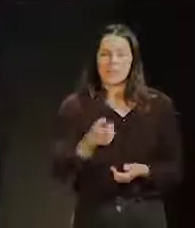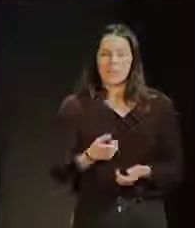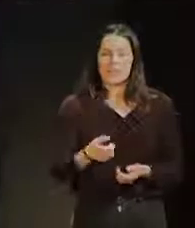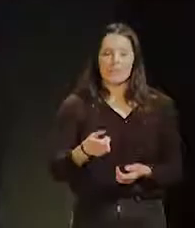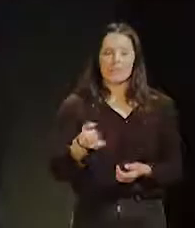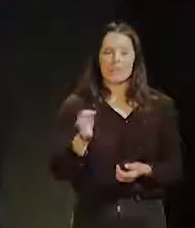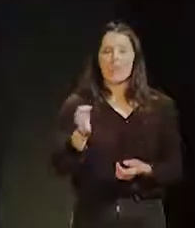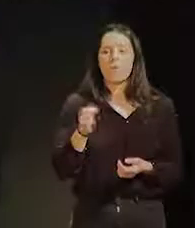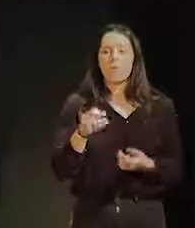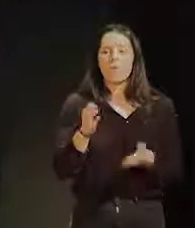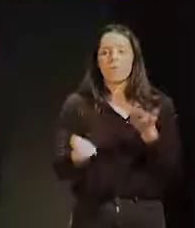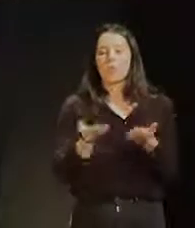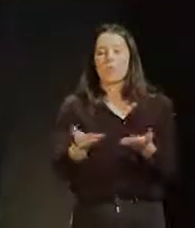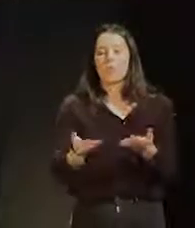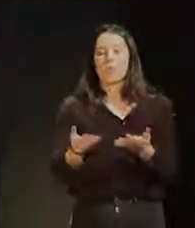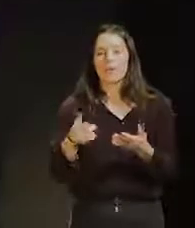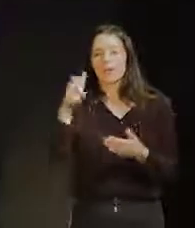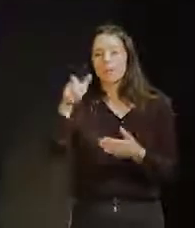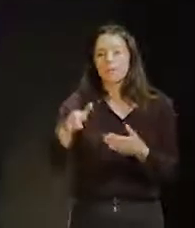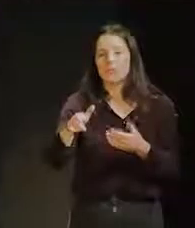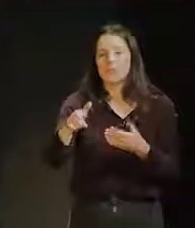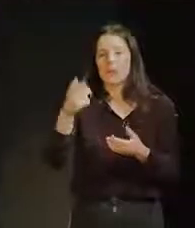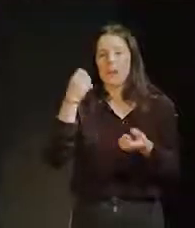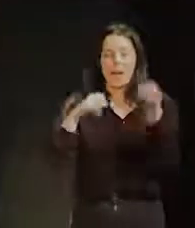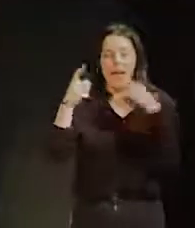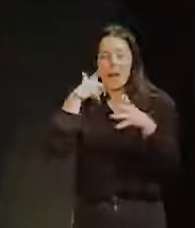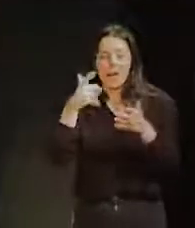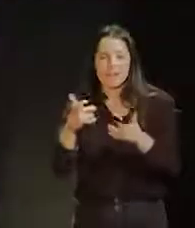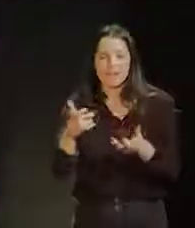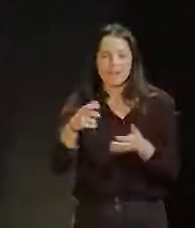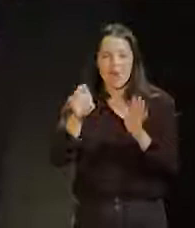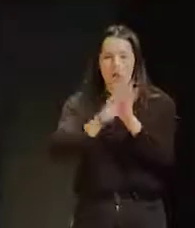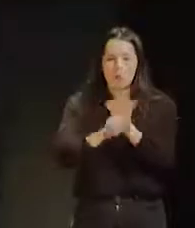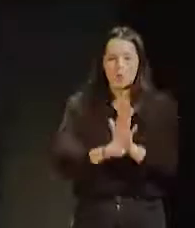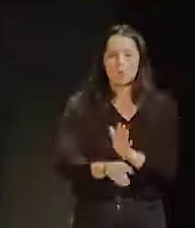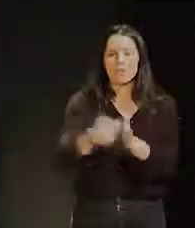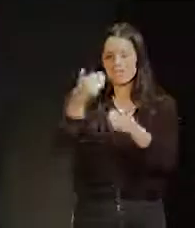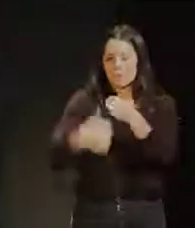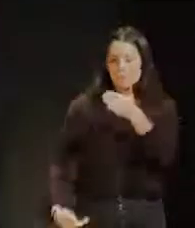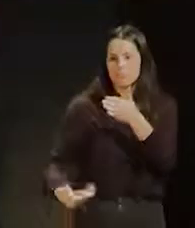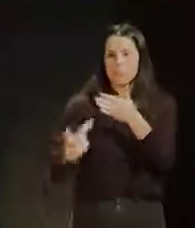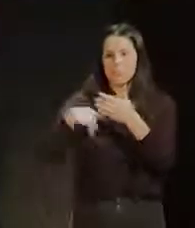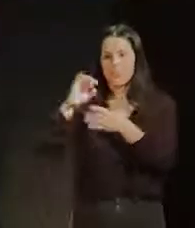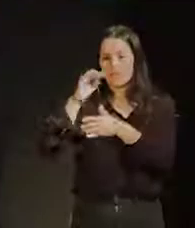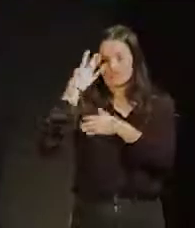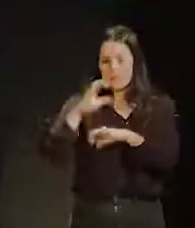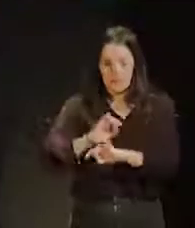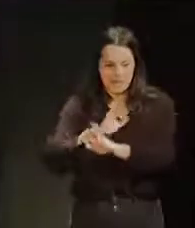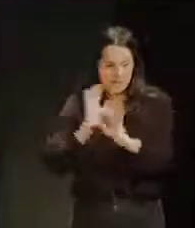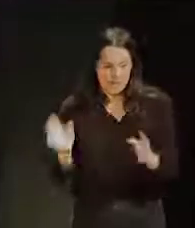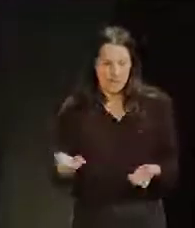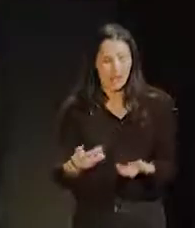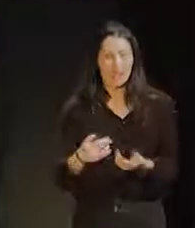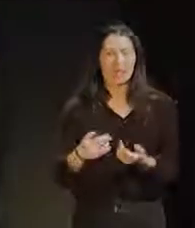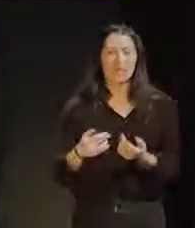una formazione, con un curriculum, con un'idea molto precisa, con la necessità di fare